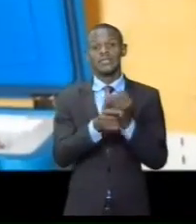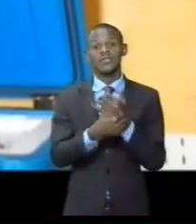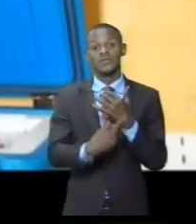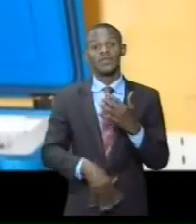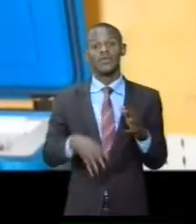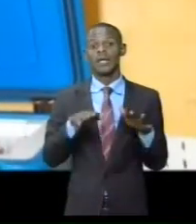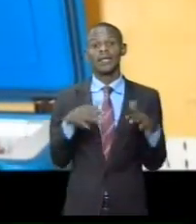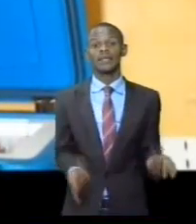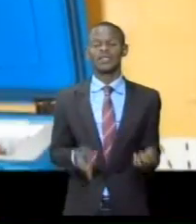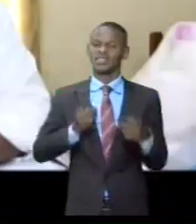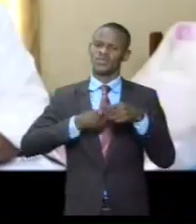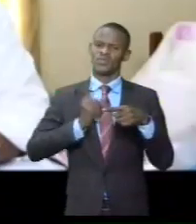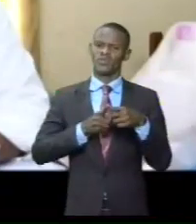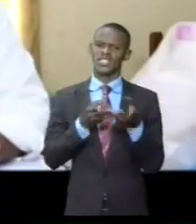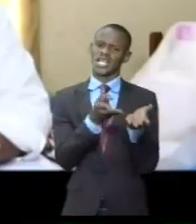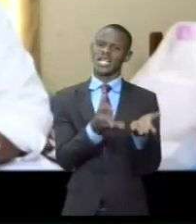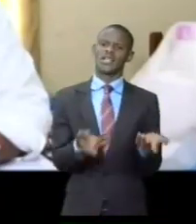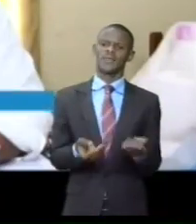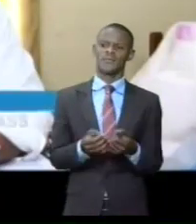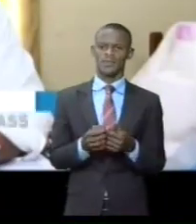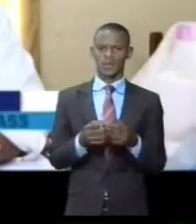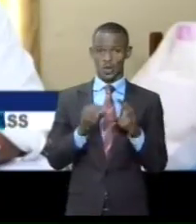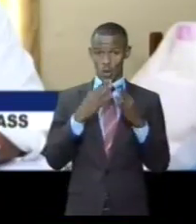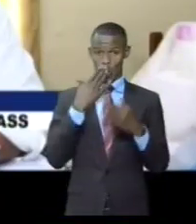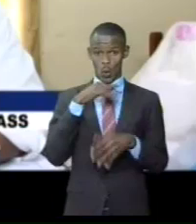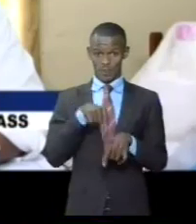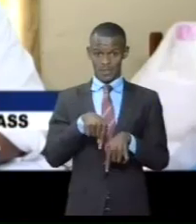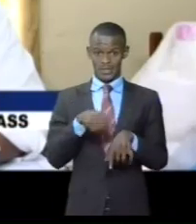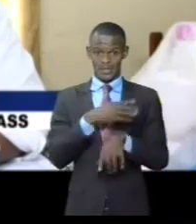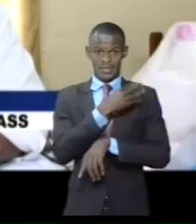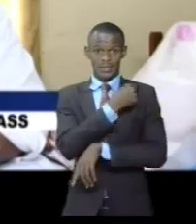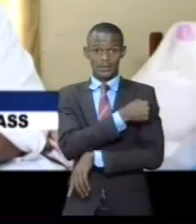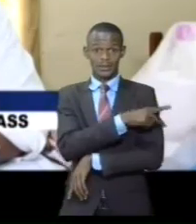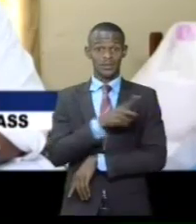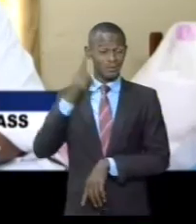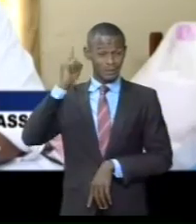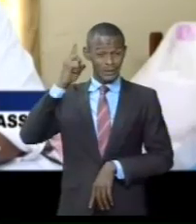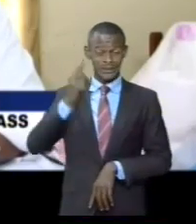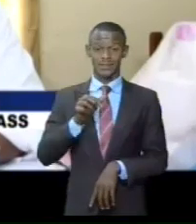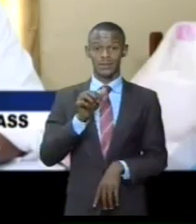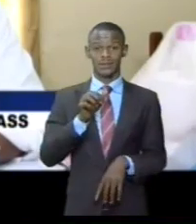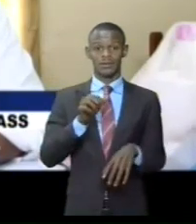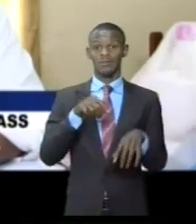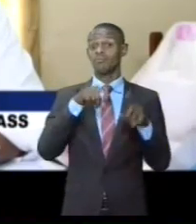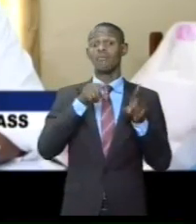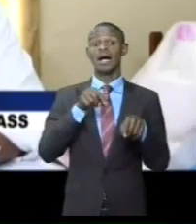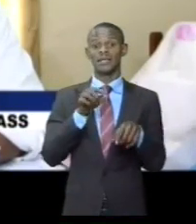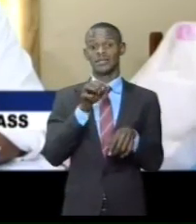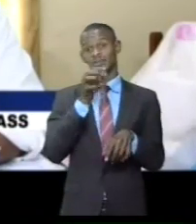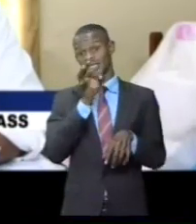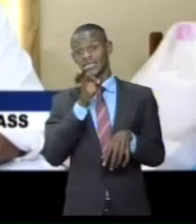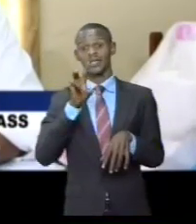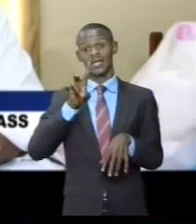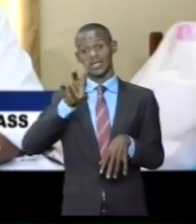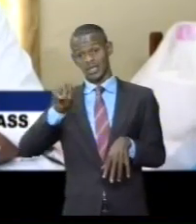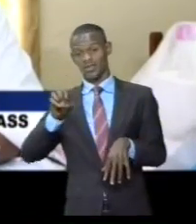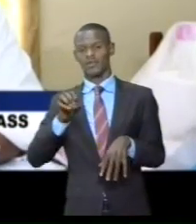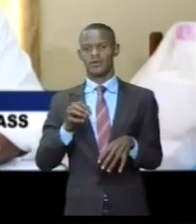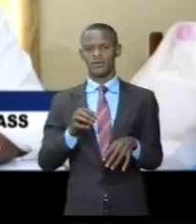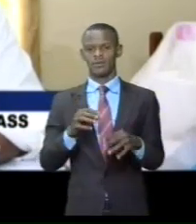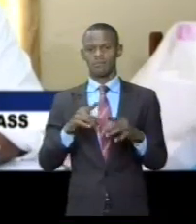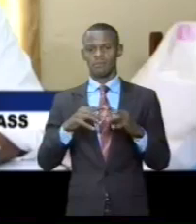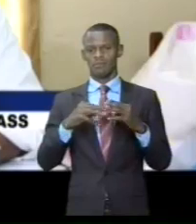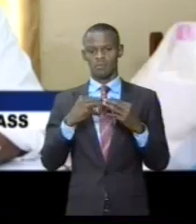notre devoir. Si cette structure date des années 70-80 et n'a jamais bénéficié d'un matériel roulant dont